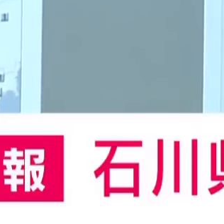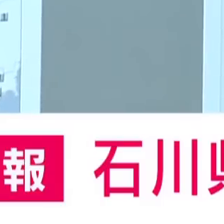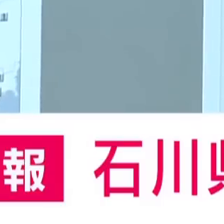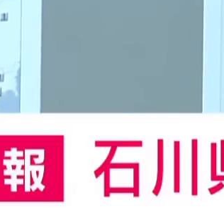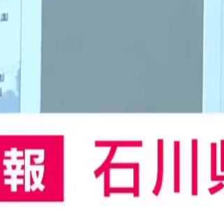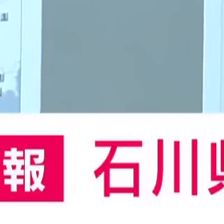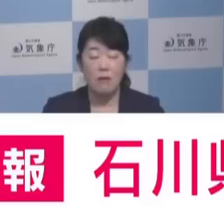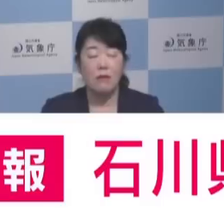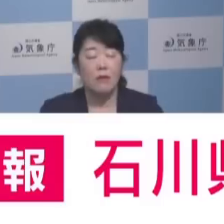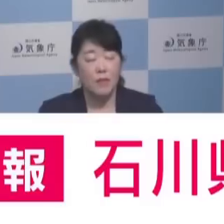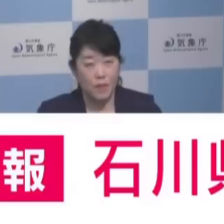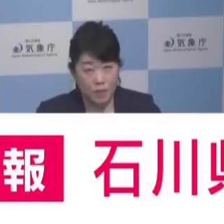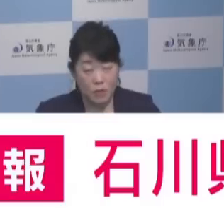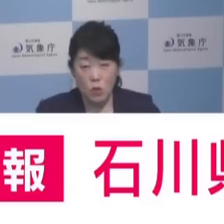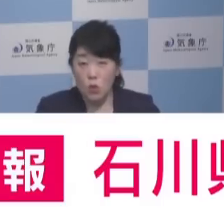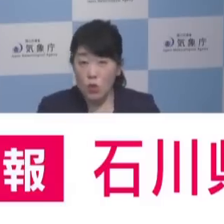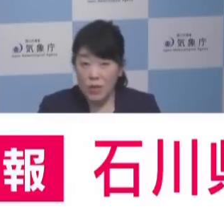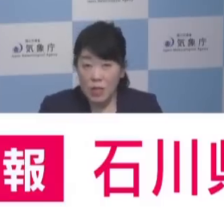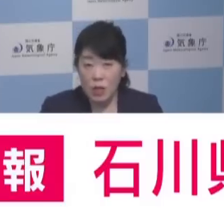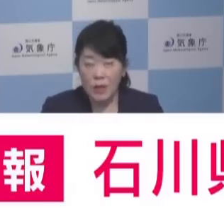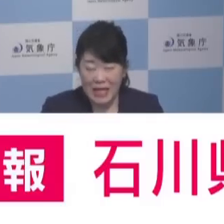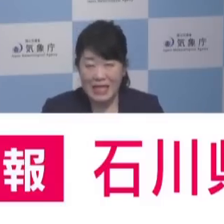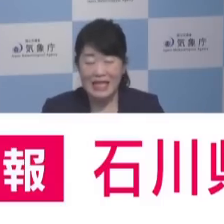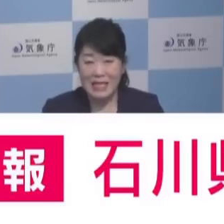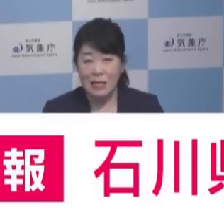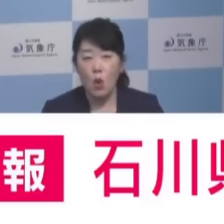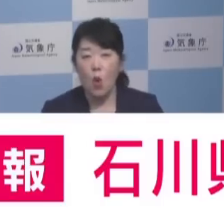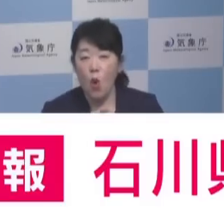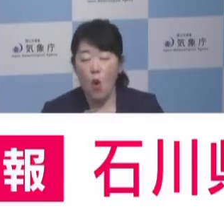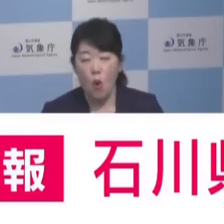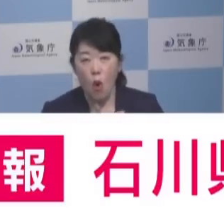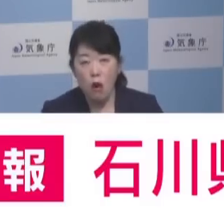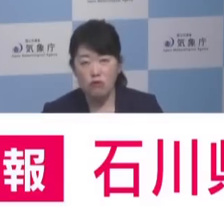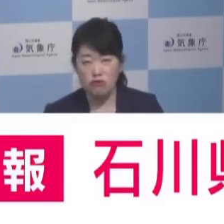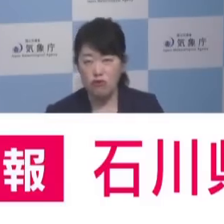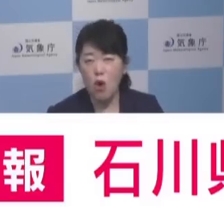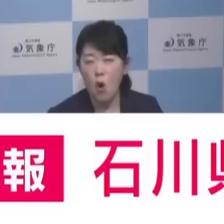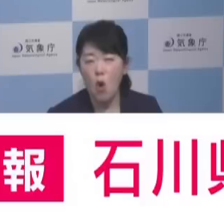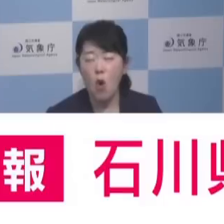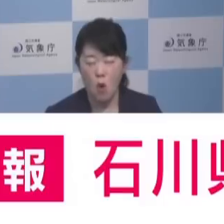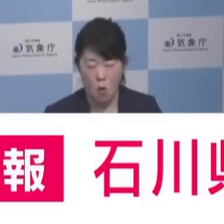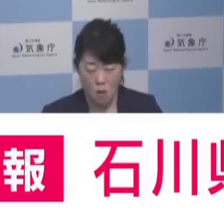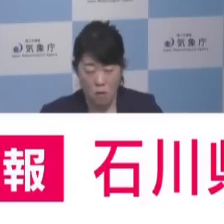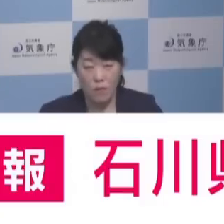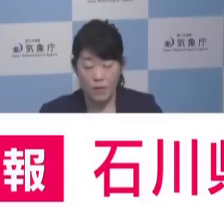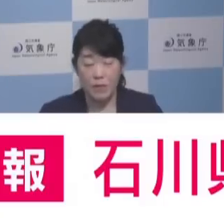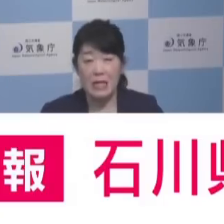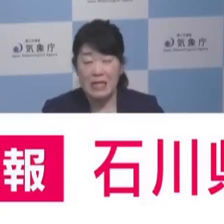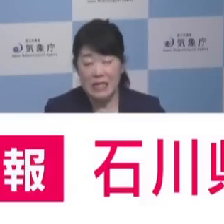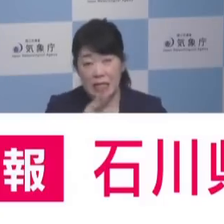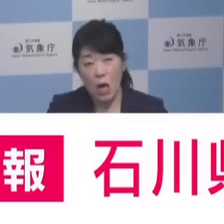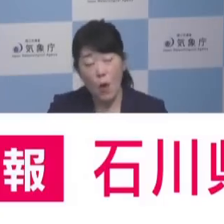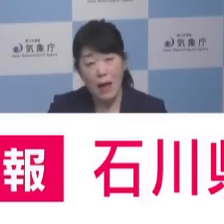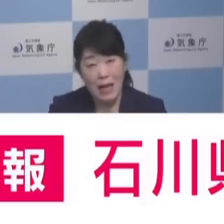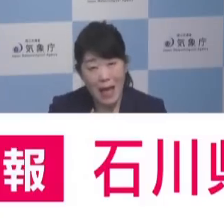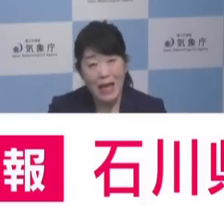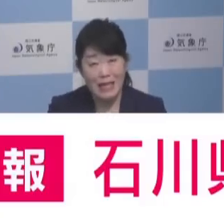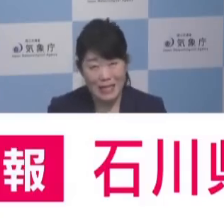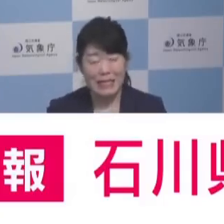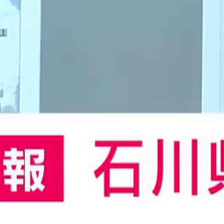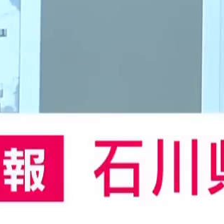この地震では震度6強を観測しています。石川県で震度6強を観測し